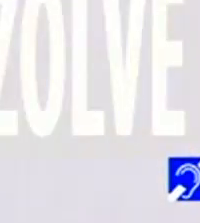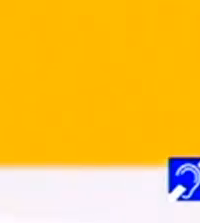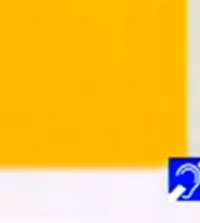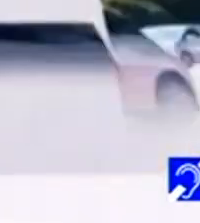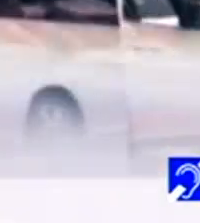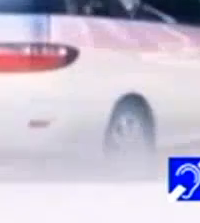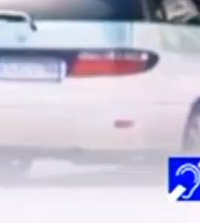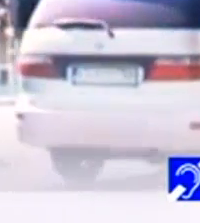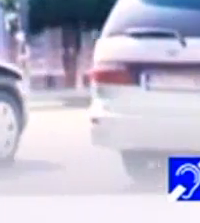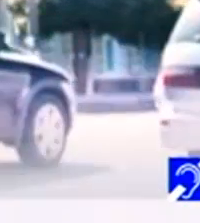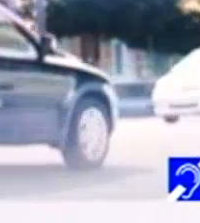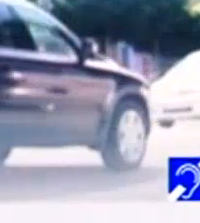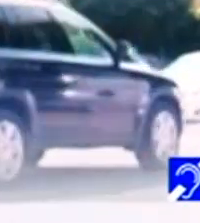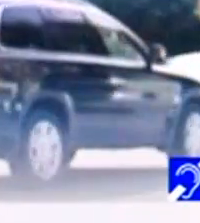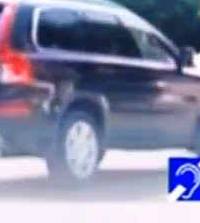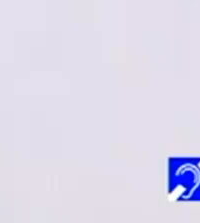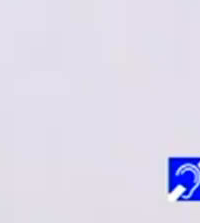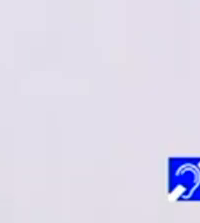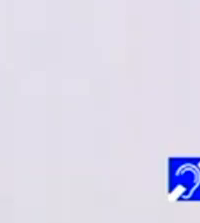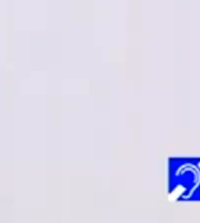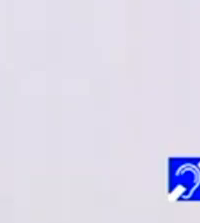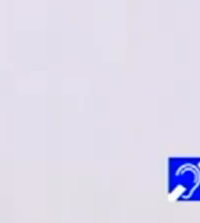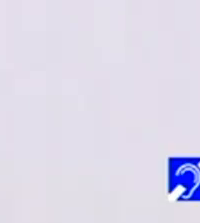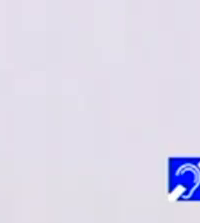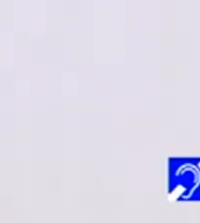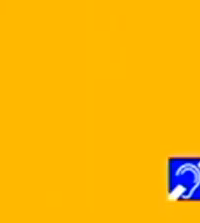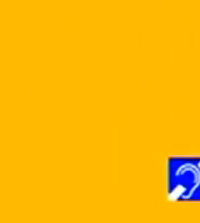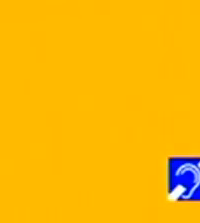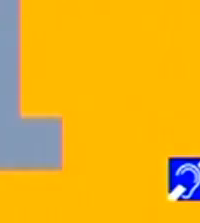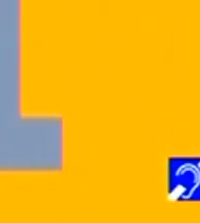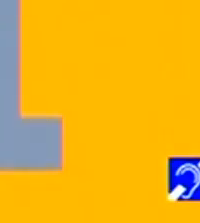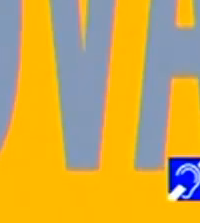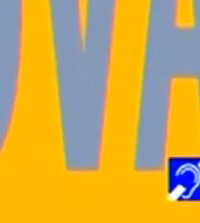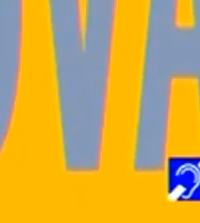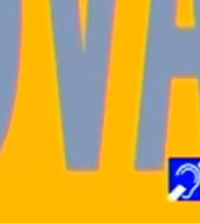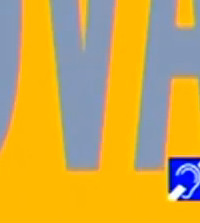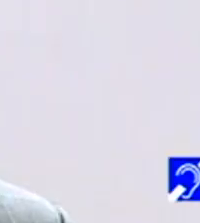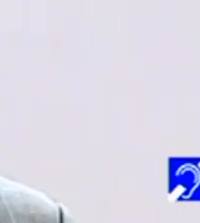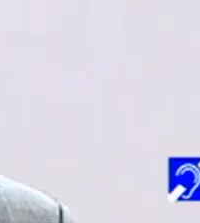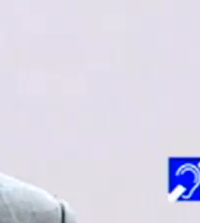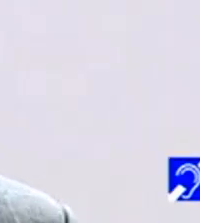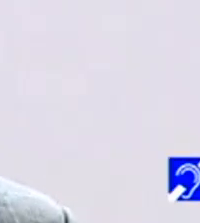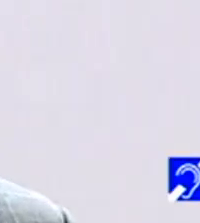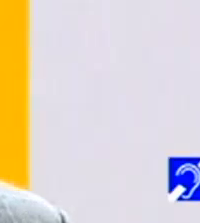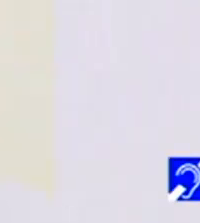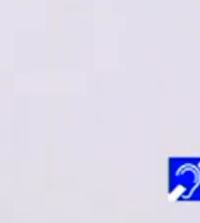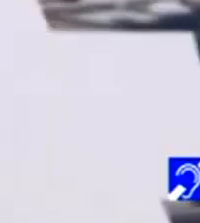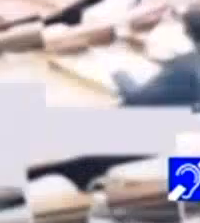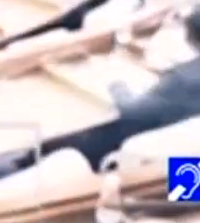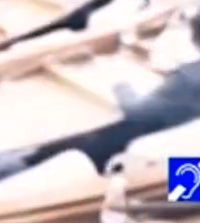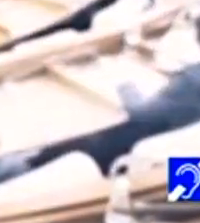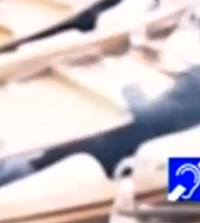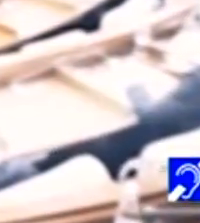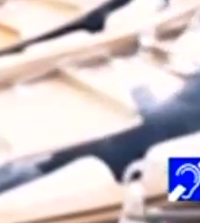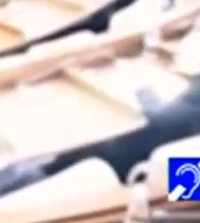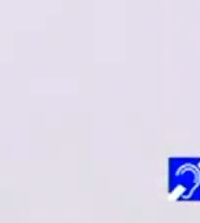le rezolve aspiranții la Primăria Capitalei, aflați chiar de la ei în direct din studioul TVR Moldova. Și tot în studioul nostru vin